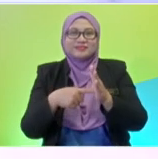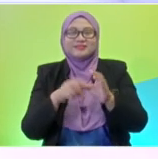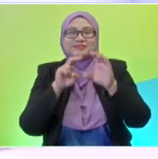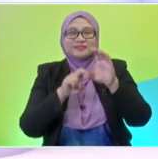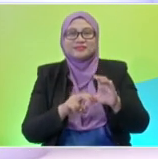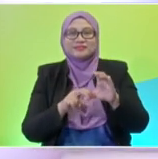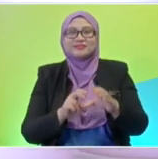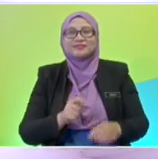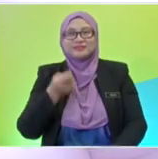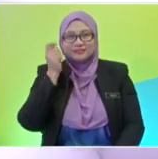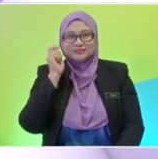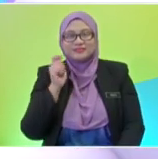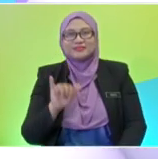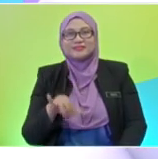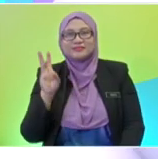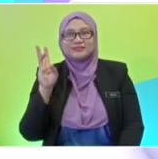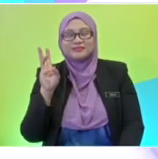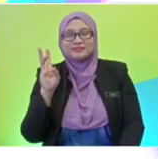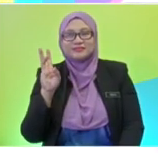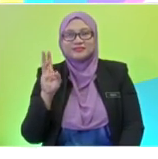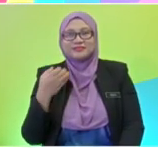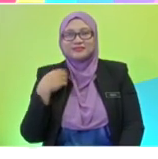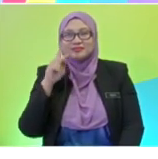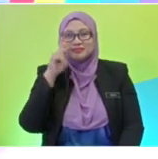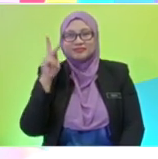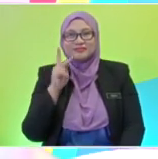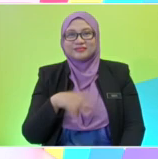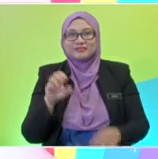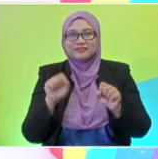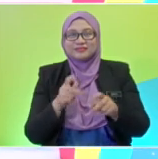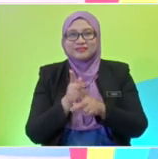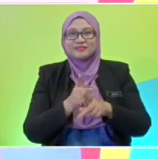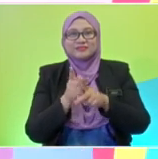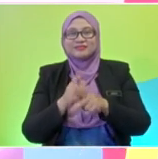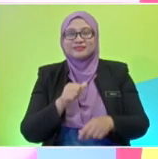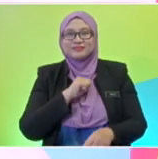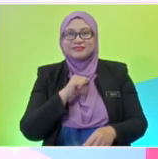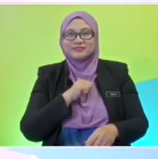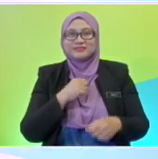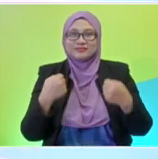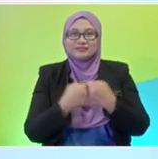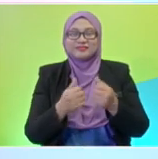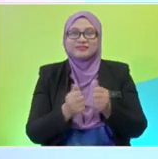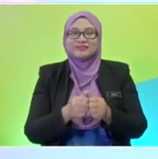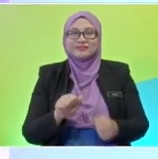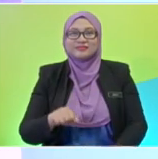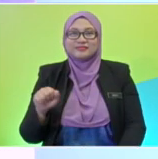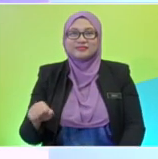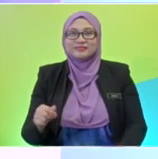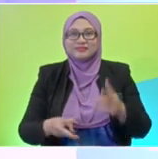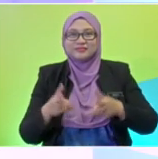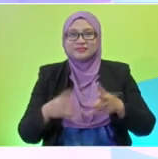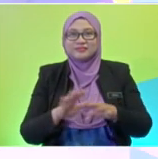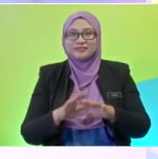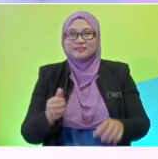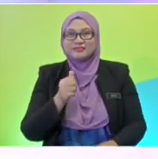toleransi oke yang keenam akhir sekali Adakah kamu boleh mengawal diri daripada bergaduh dengan Ade walaupun kamu tidak bersalah boneka membawa